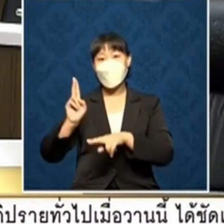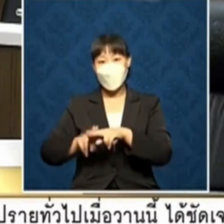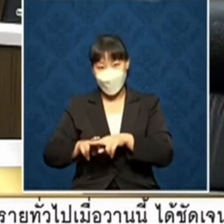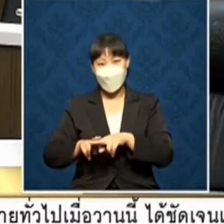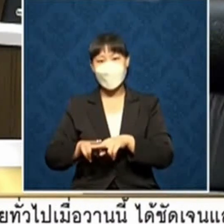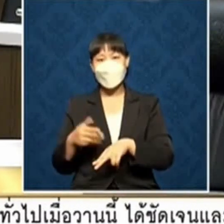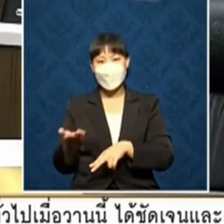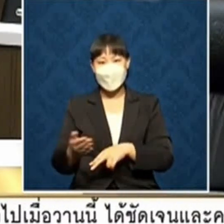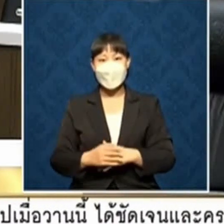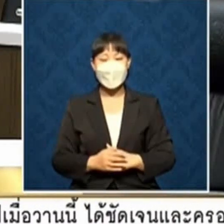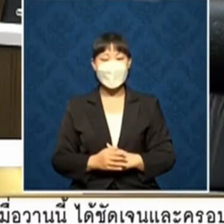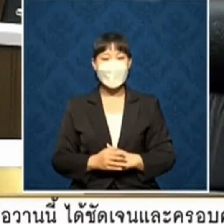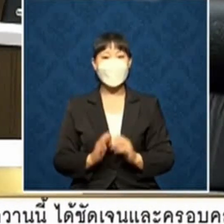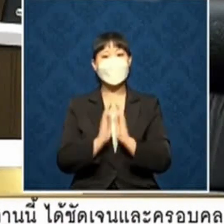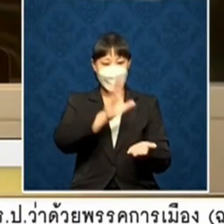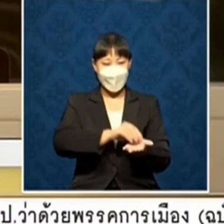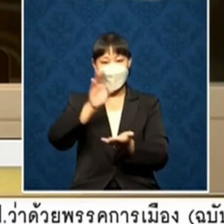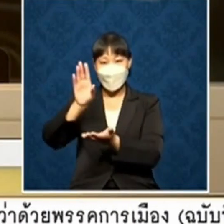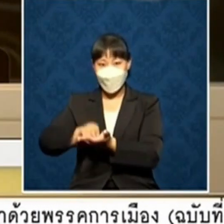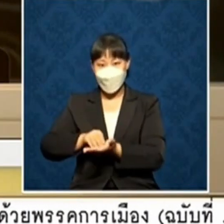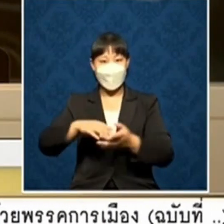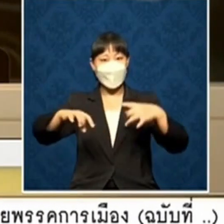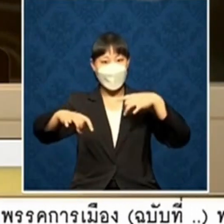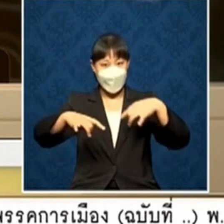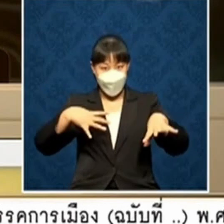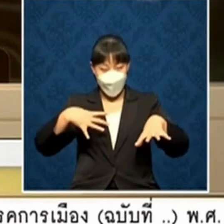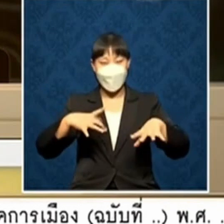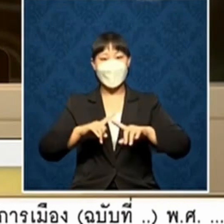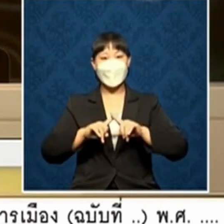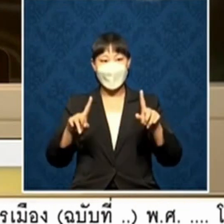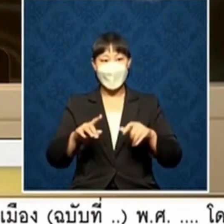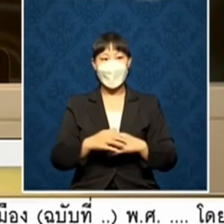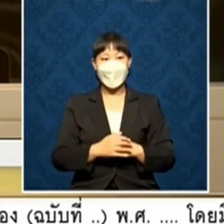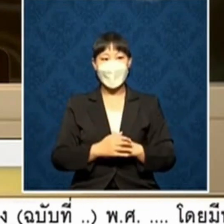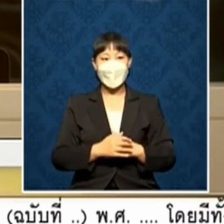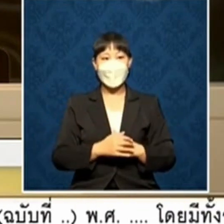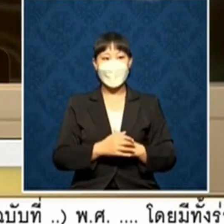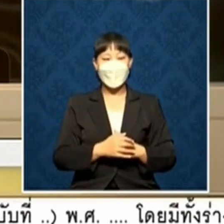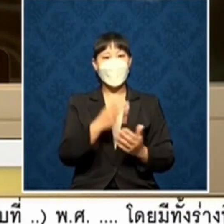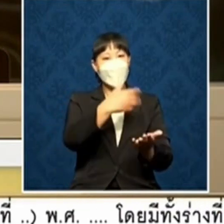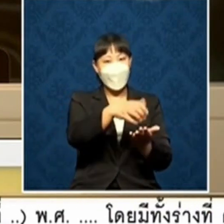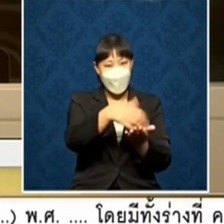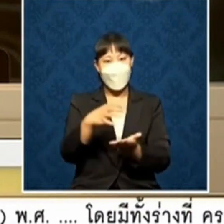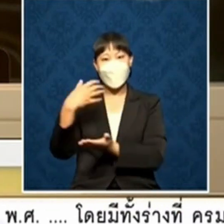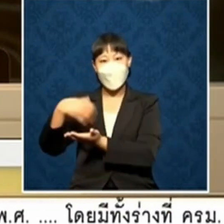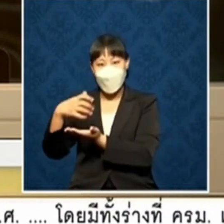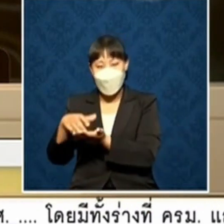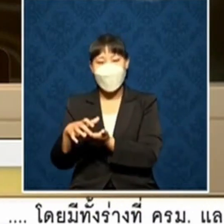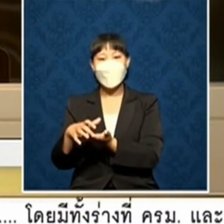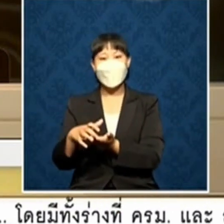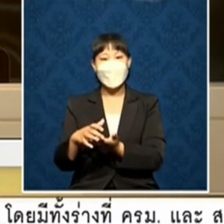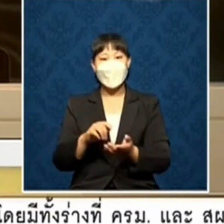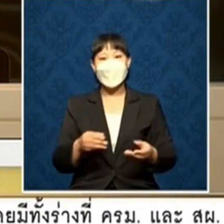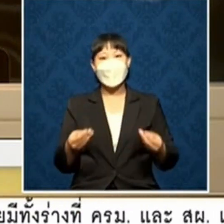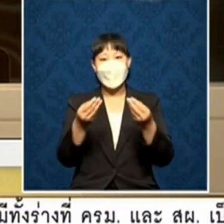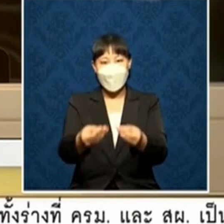นะคะขอบคุณท่านประธานค่ะ ข้อมูลอาจจะไม่ตรงกันแต่ตั้งแต่ออกมาในลักษณะการนำเสนอต่อรัฐมนตรีนะครับ